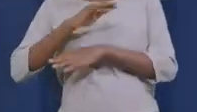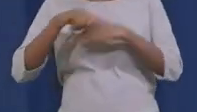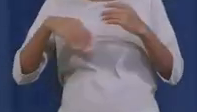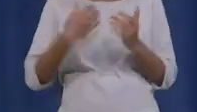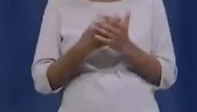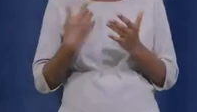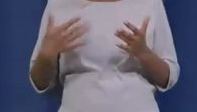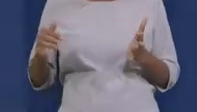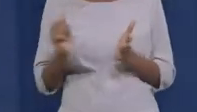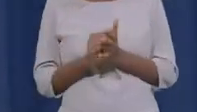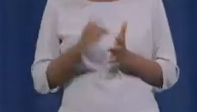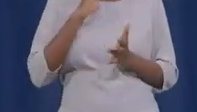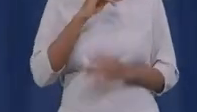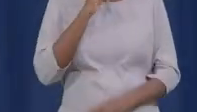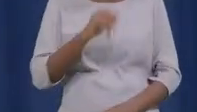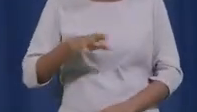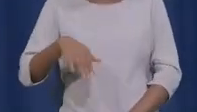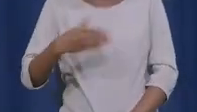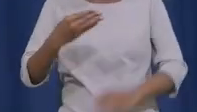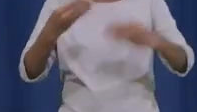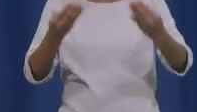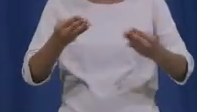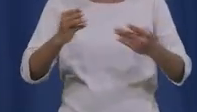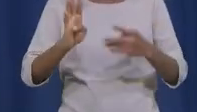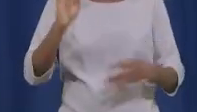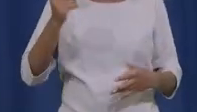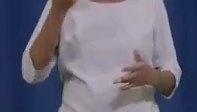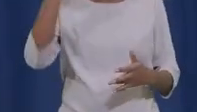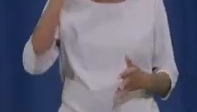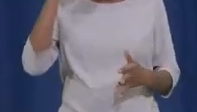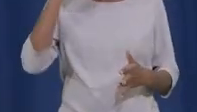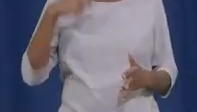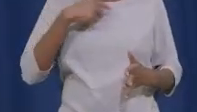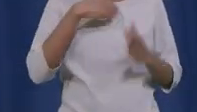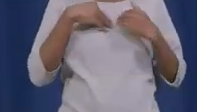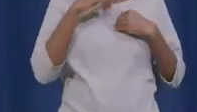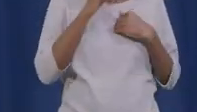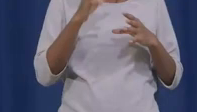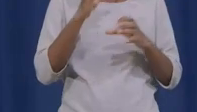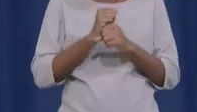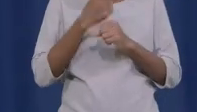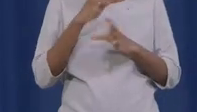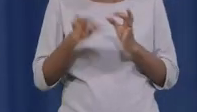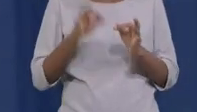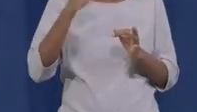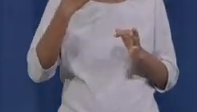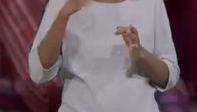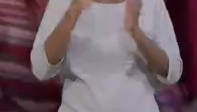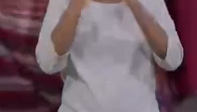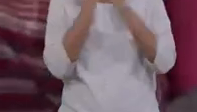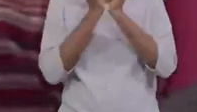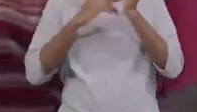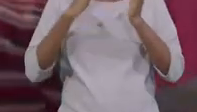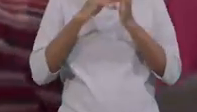nous abandonnons toute chose que Dieu n'a pas donnée. Il dit, nous n'avons pas reçu